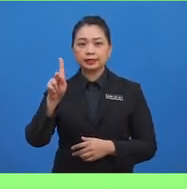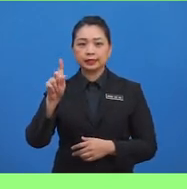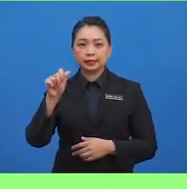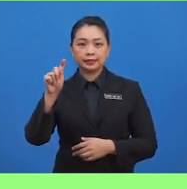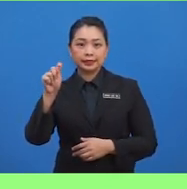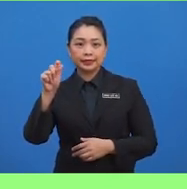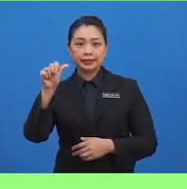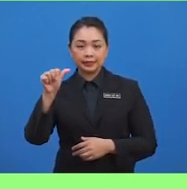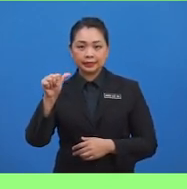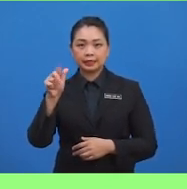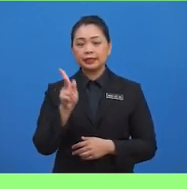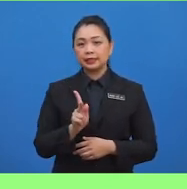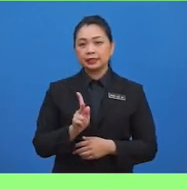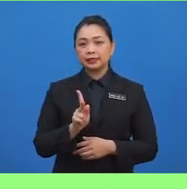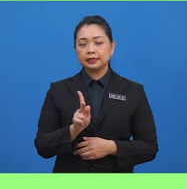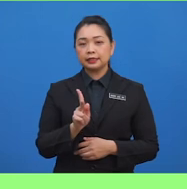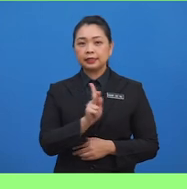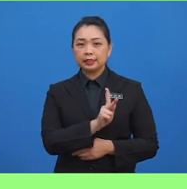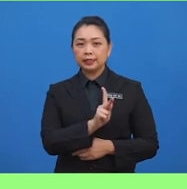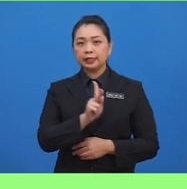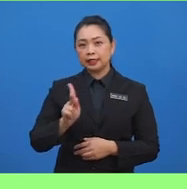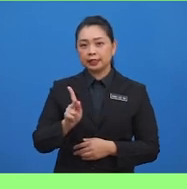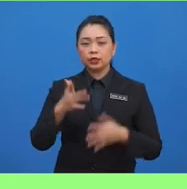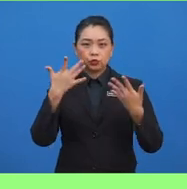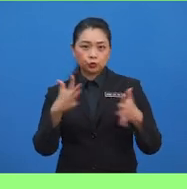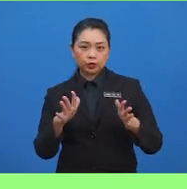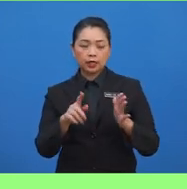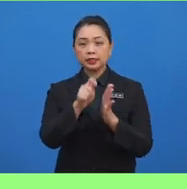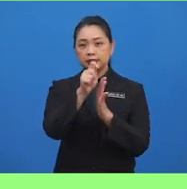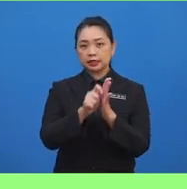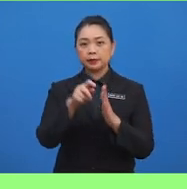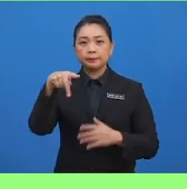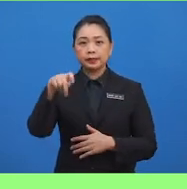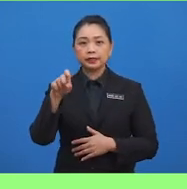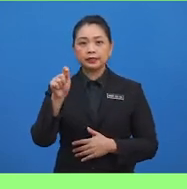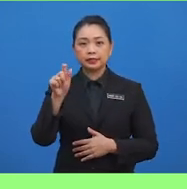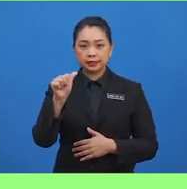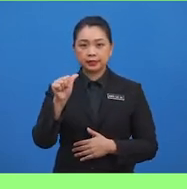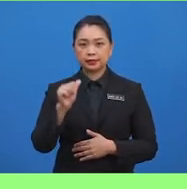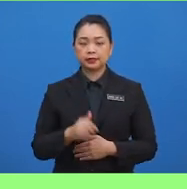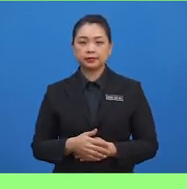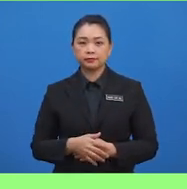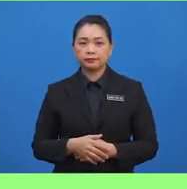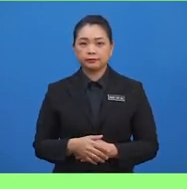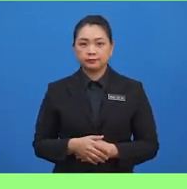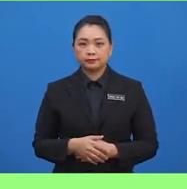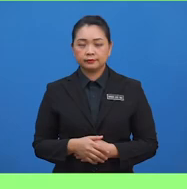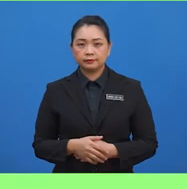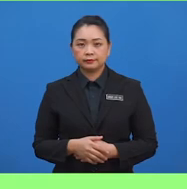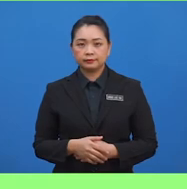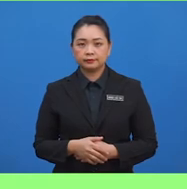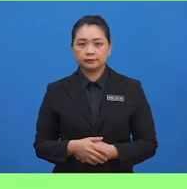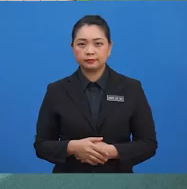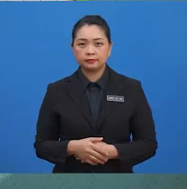kiri dan kanan sudah terpedas yo yo Hai